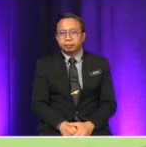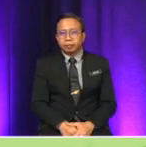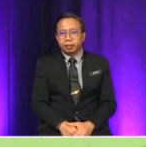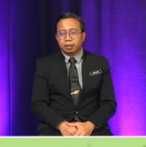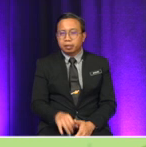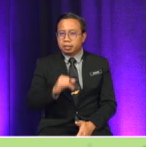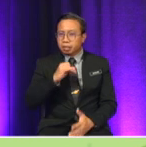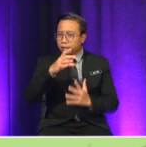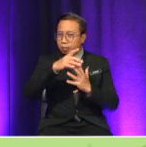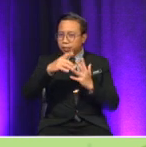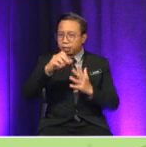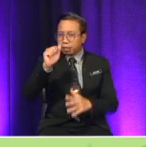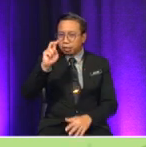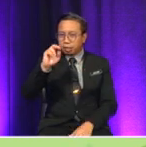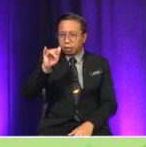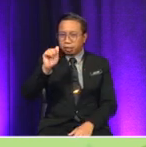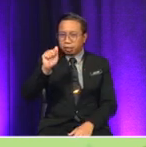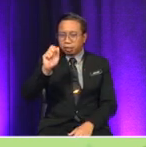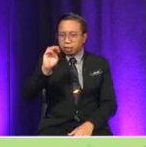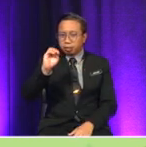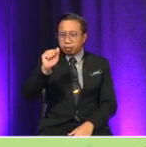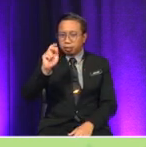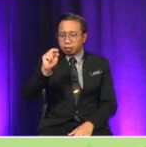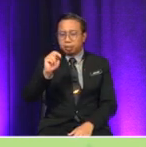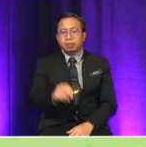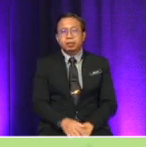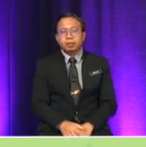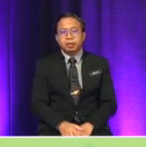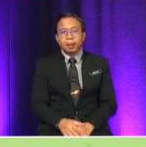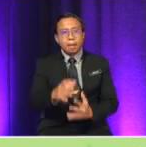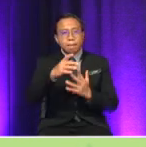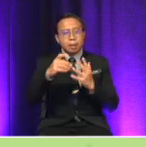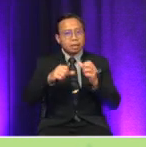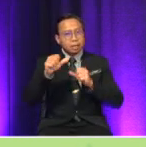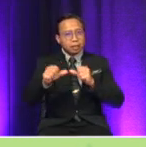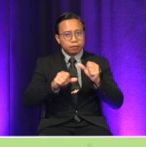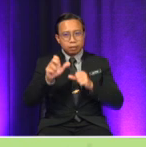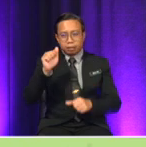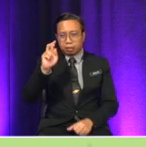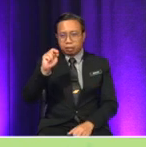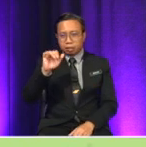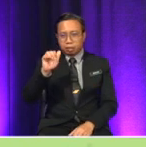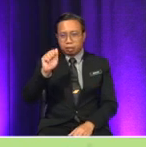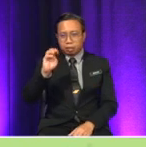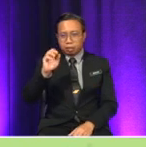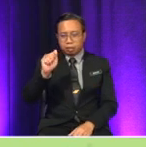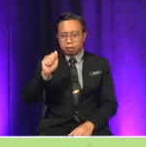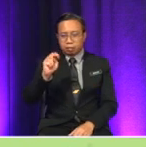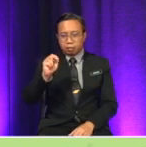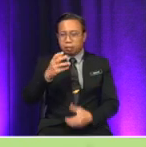Saya pilih anyaman, cikgu. Okey, baik. Cikgu yakin Alisha memilih aktiviti kraf tangan anyaman kerana Alisha telah